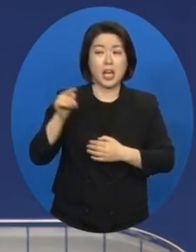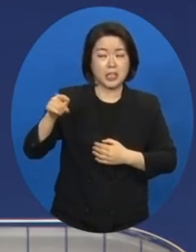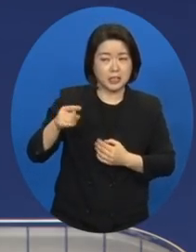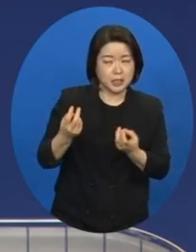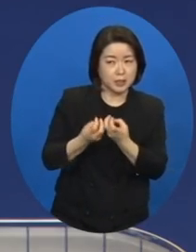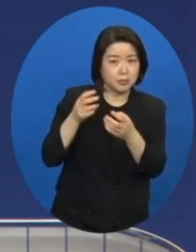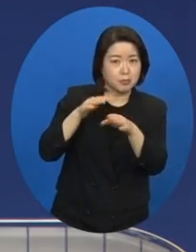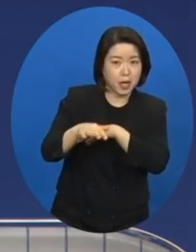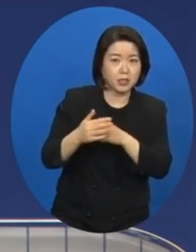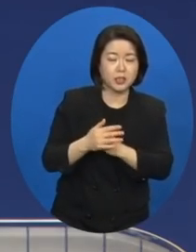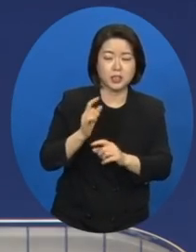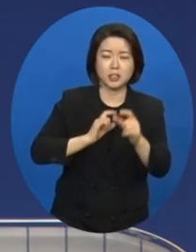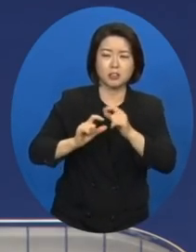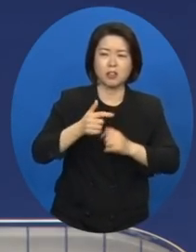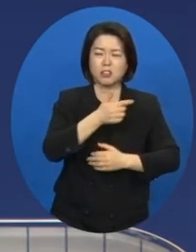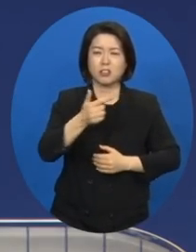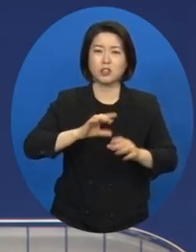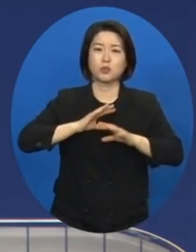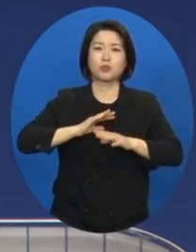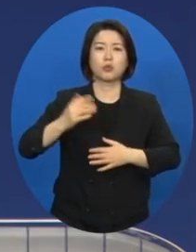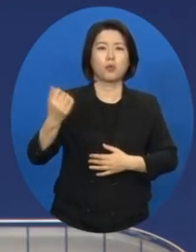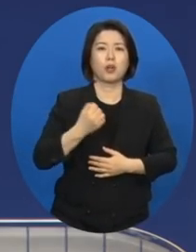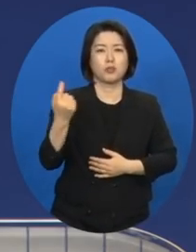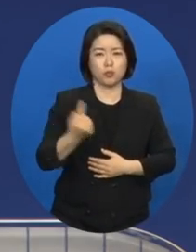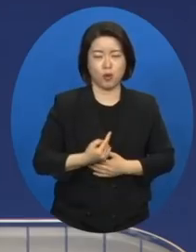오히려 더 큰 두려움을 불러일으켰다는 거예요.